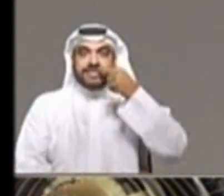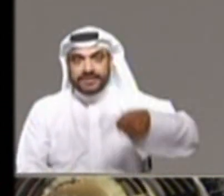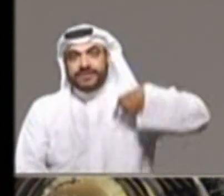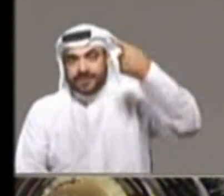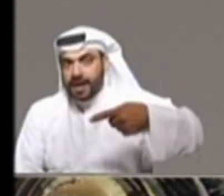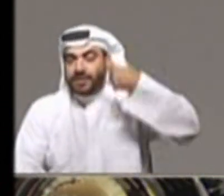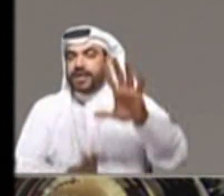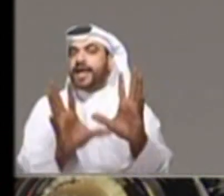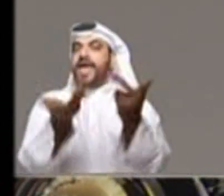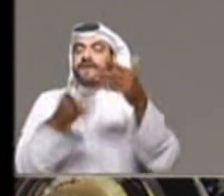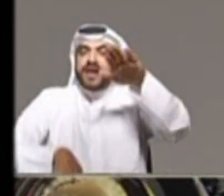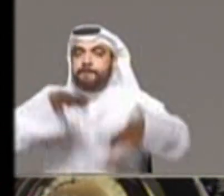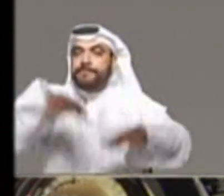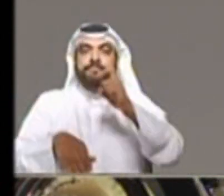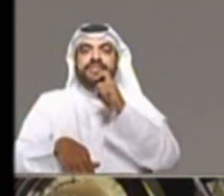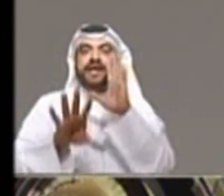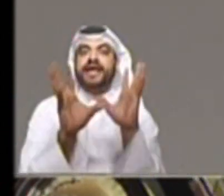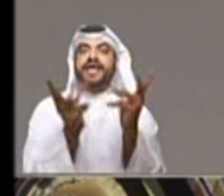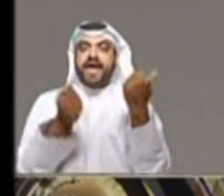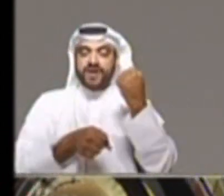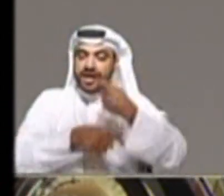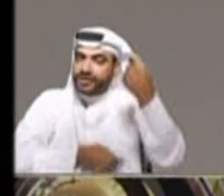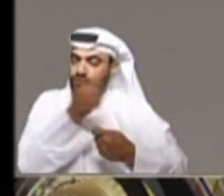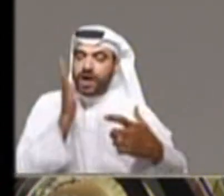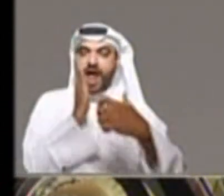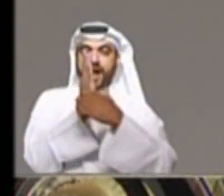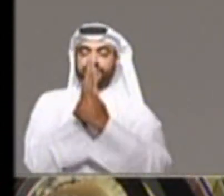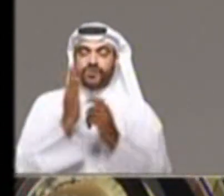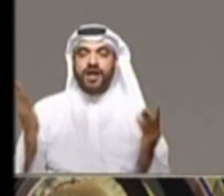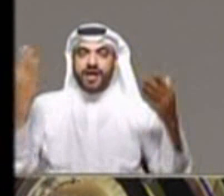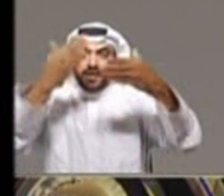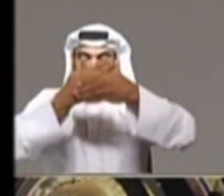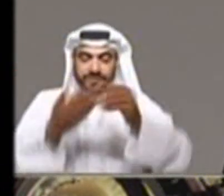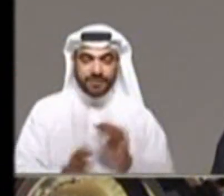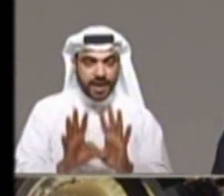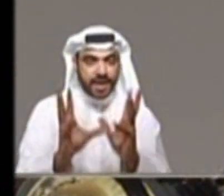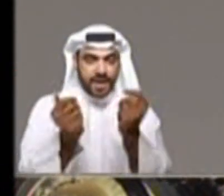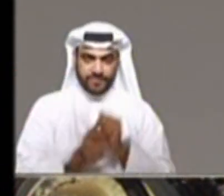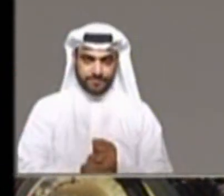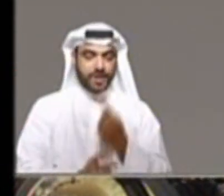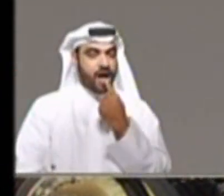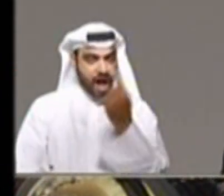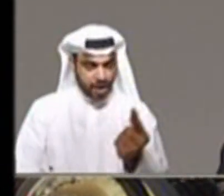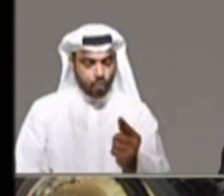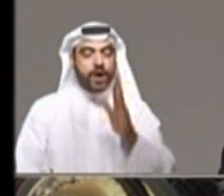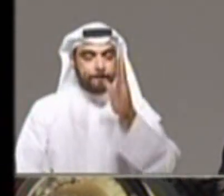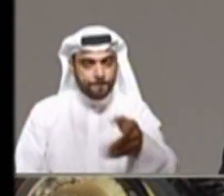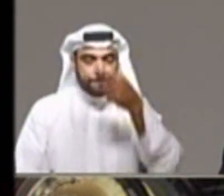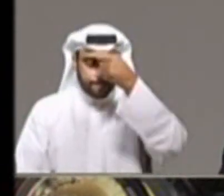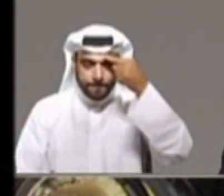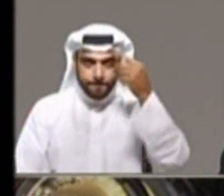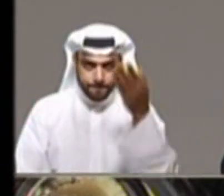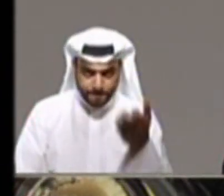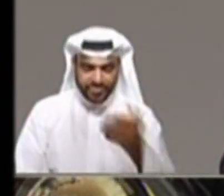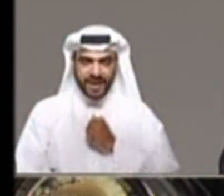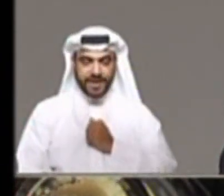الأعوام المقبلة؟ وكيف ستعمل هذه الوكالة المعنية باللاجئين؟ أضرب تلك الأمثلة